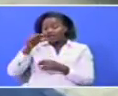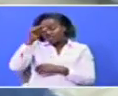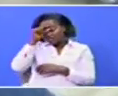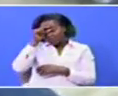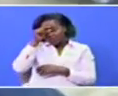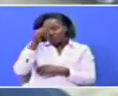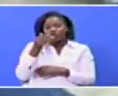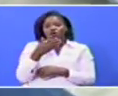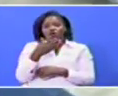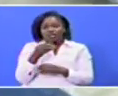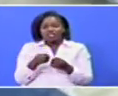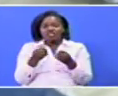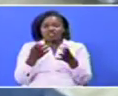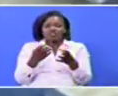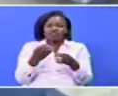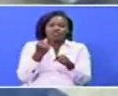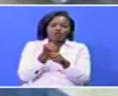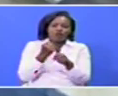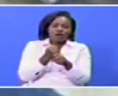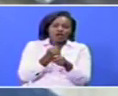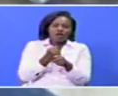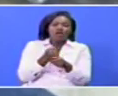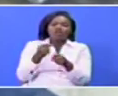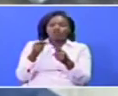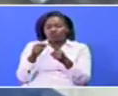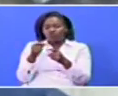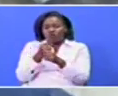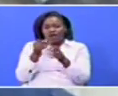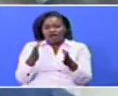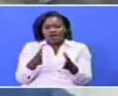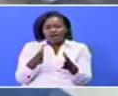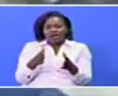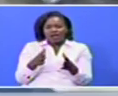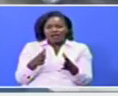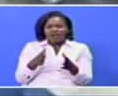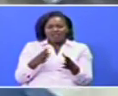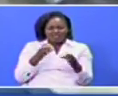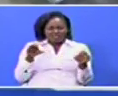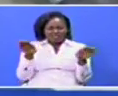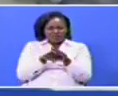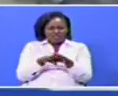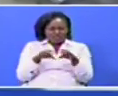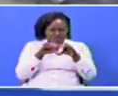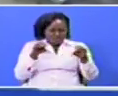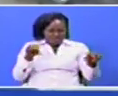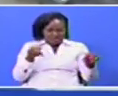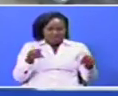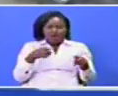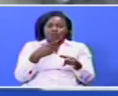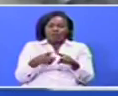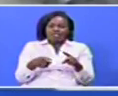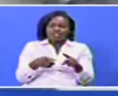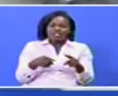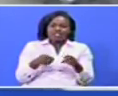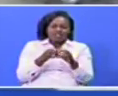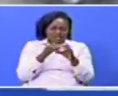awarded a tender to the contractor who is inhuman. Anachimba mitaro, badala ya kuchimbia wengine